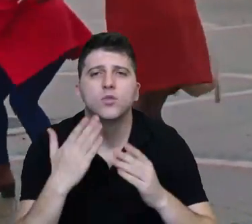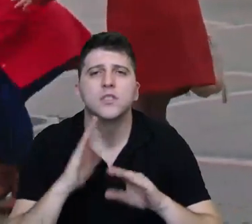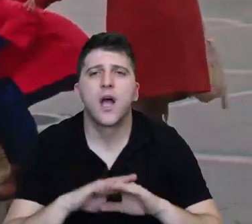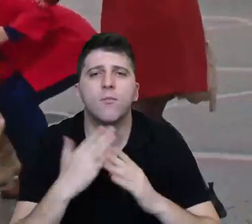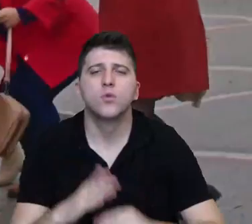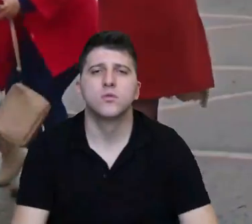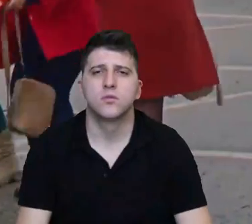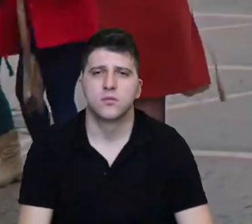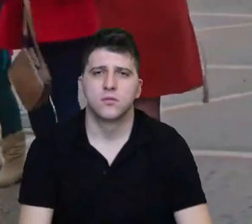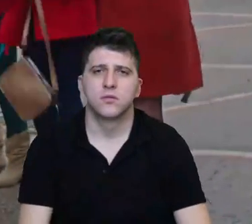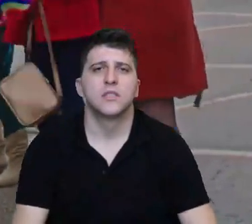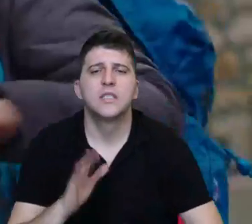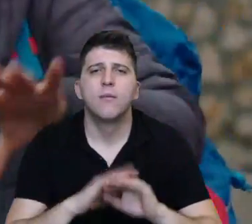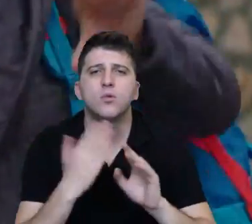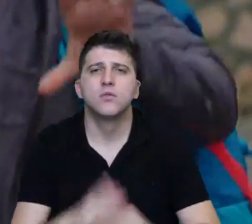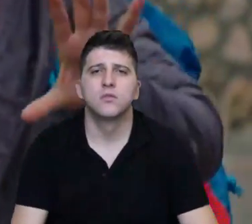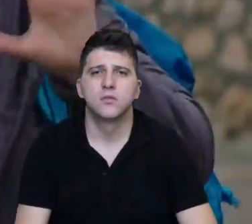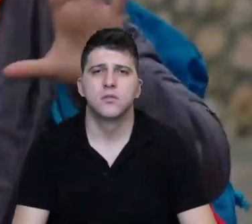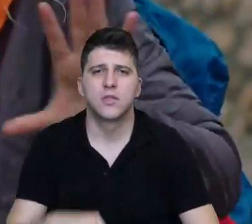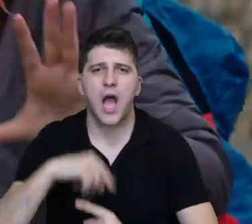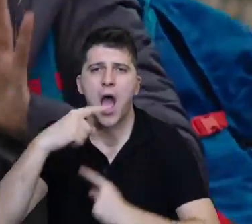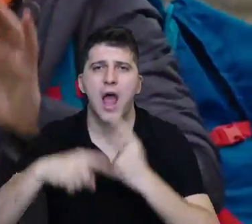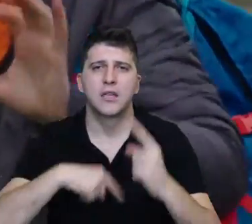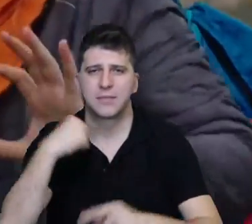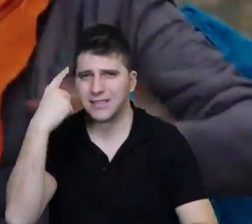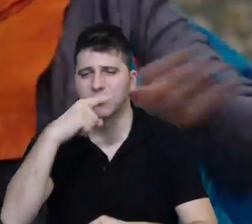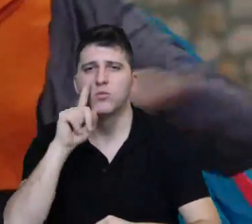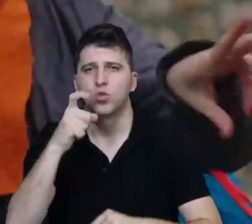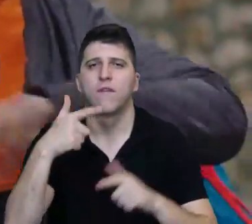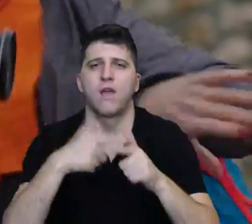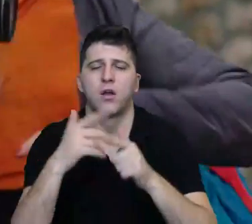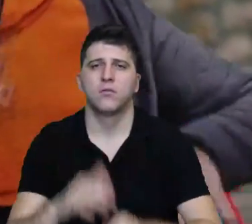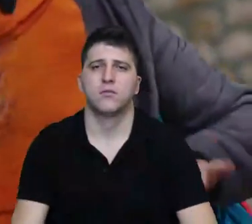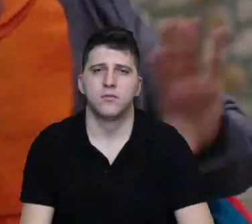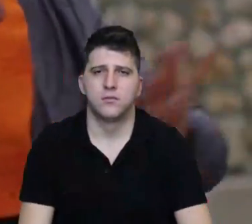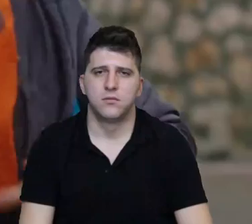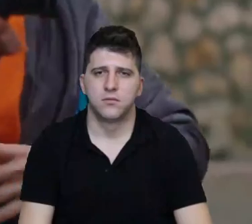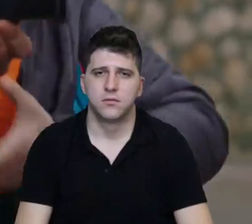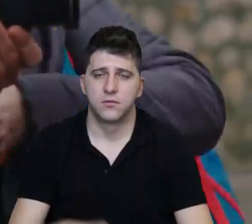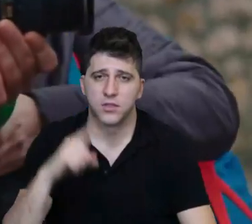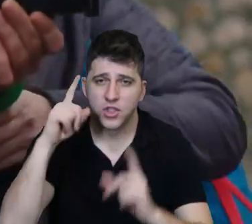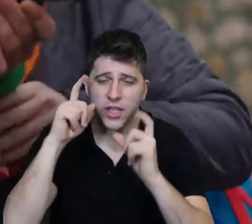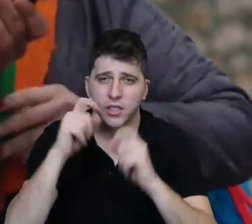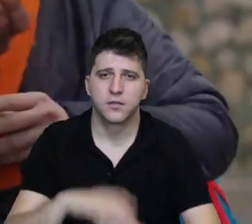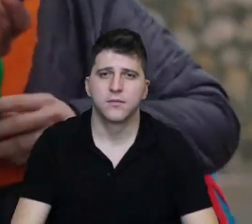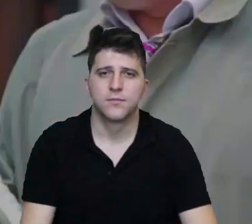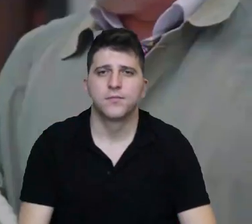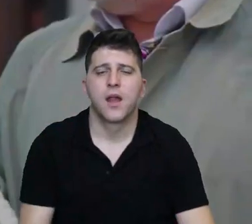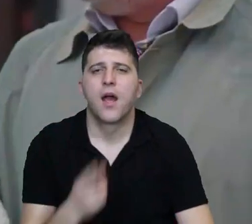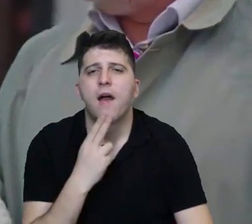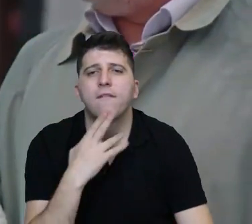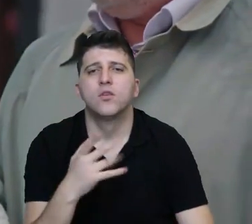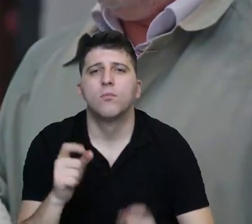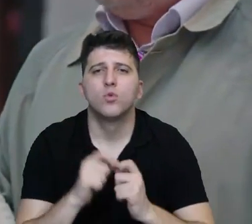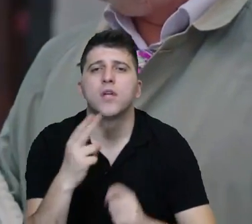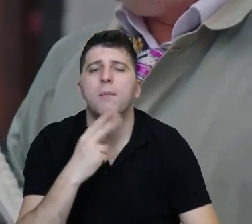Ya, ayırdılar. Ne yapıyorsunuz ya? Aradığımız ne o neyi bulduk Faruk? Burcu'yu çekmeye devam ediyor. Yani hanımefendi,